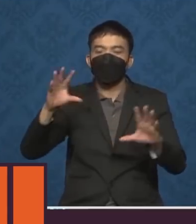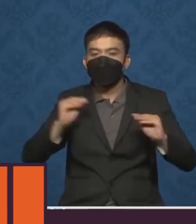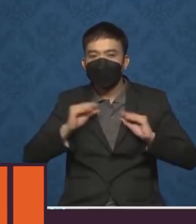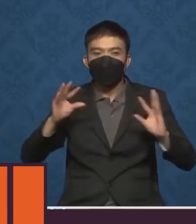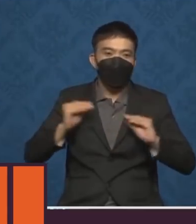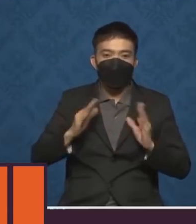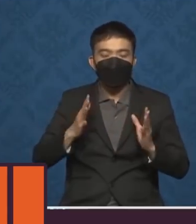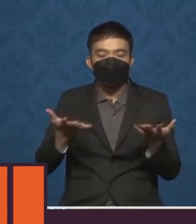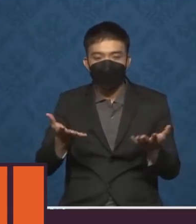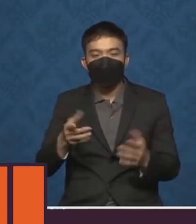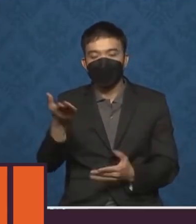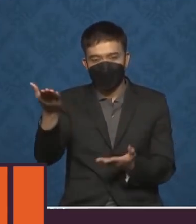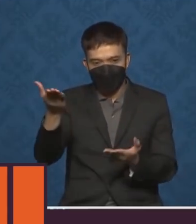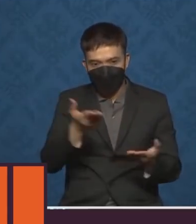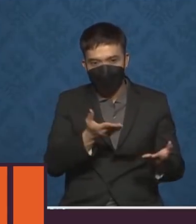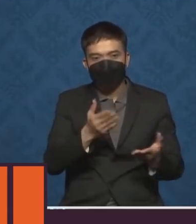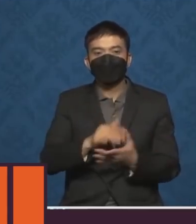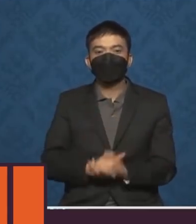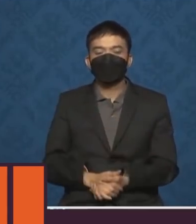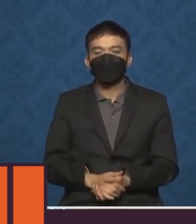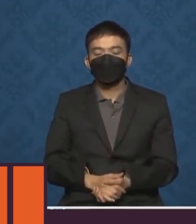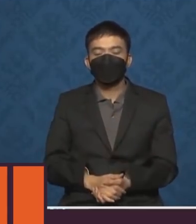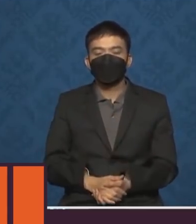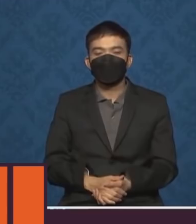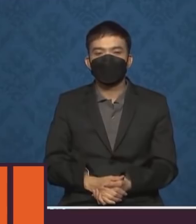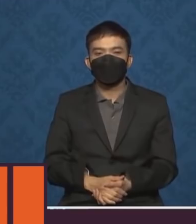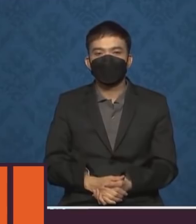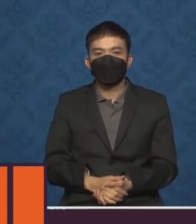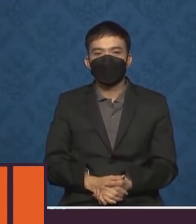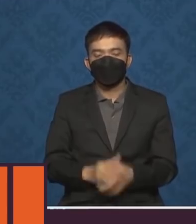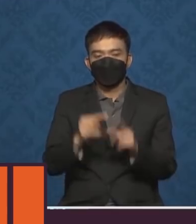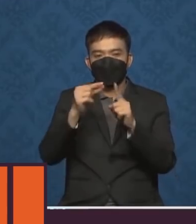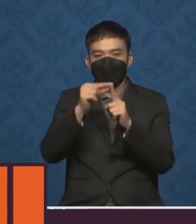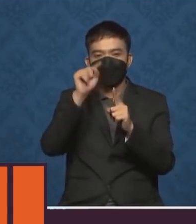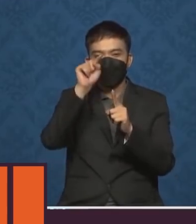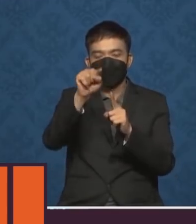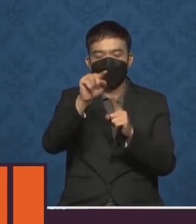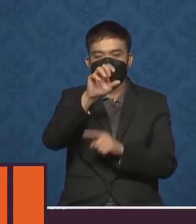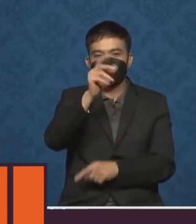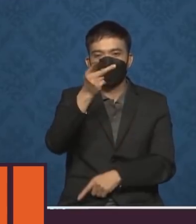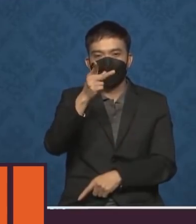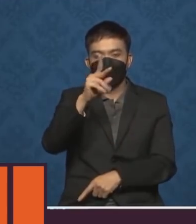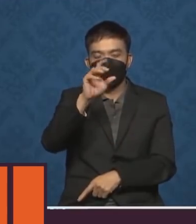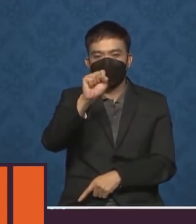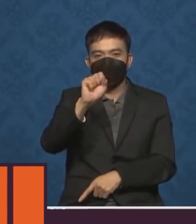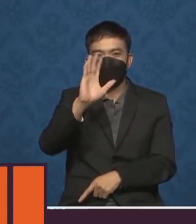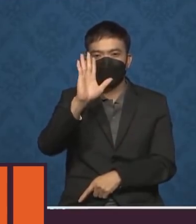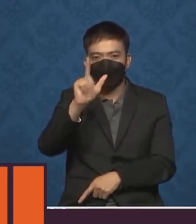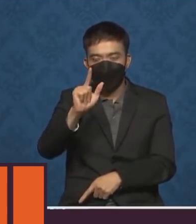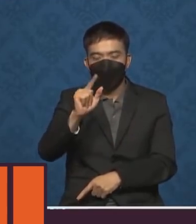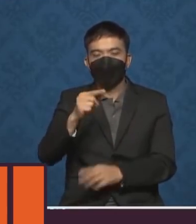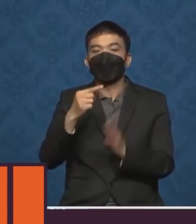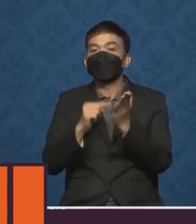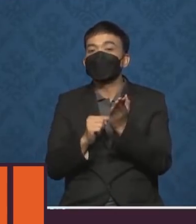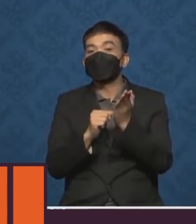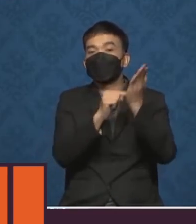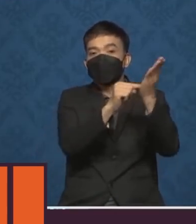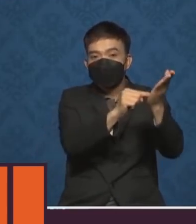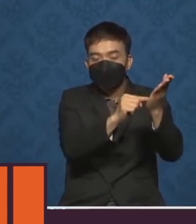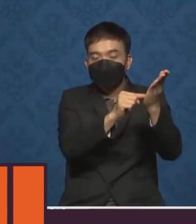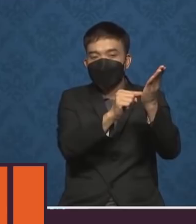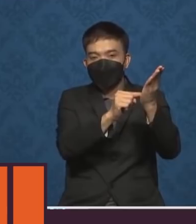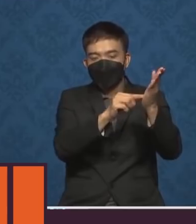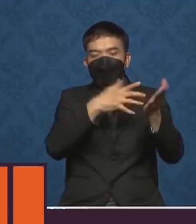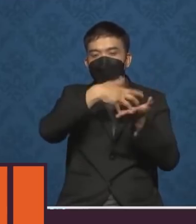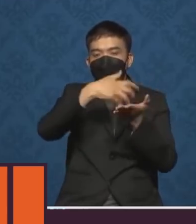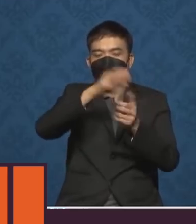ลักการนั่นนะครับท่านประธานครับคำสั่งคสช.เหล่านี้นะครับทางผู้เสนอได้ชี้แจงไปหมดแล้วนะครับ